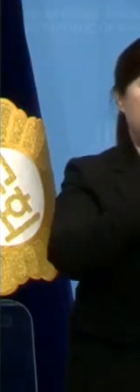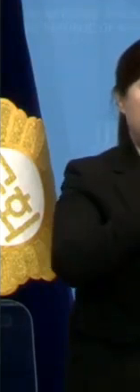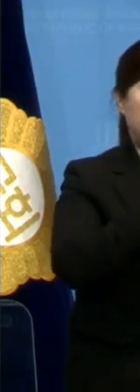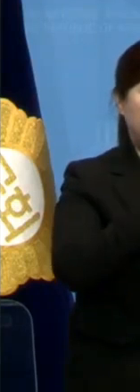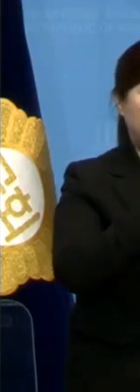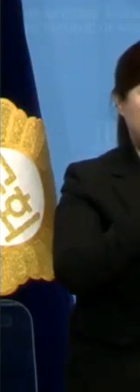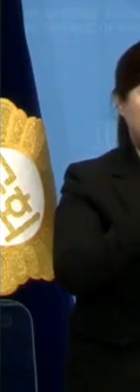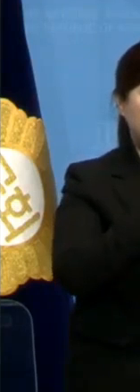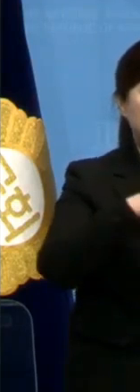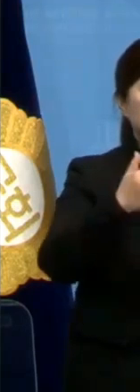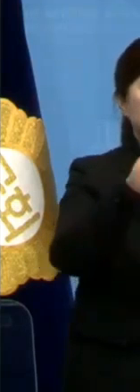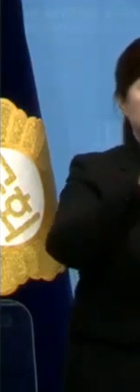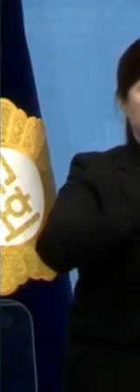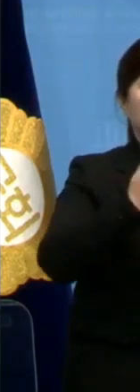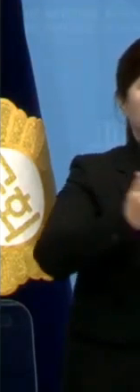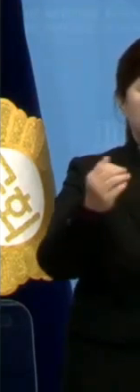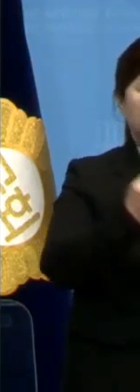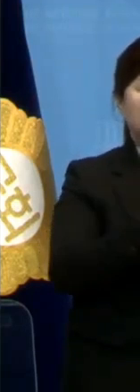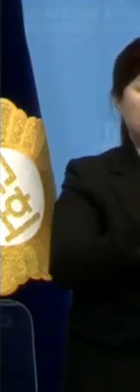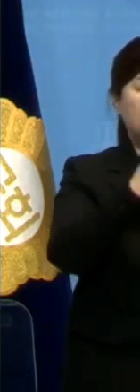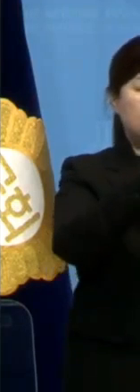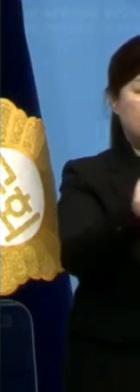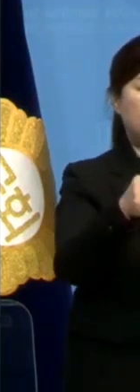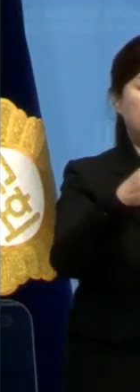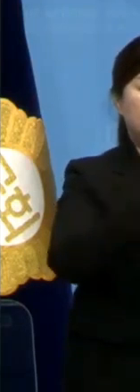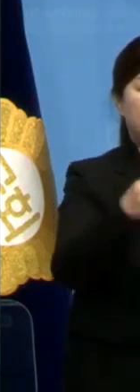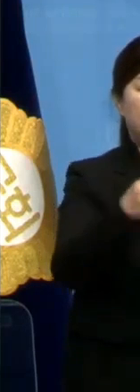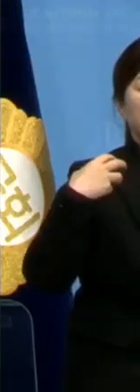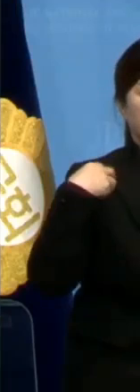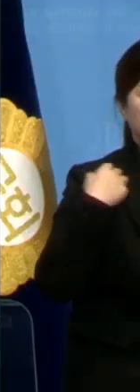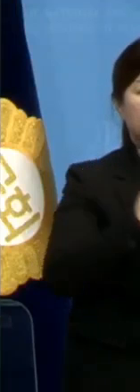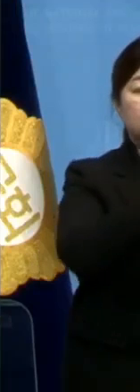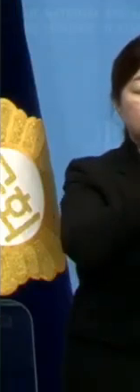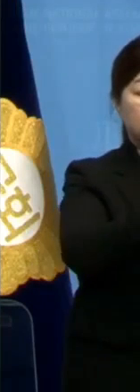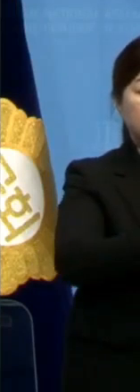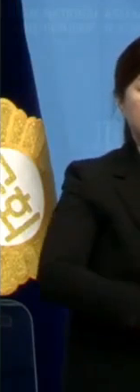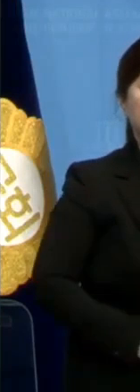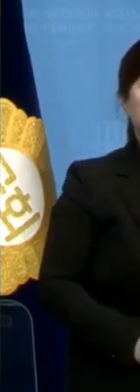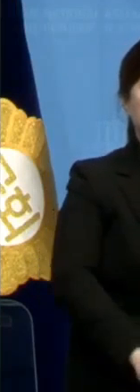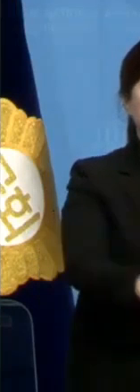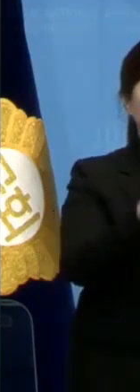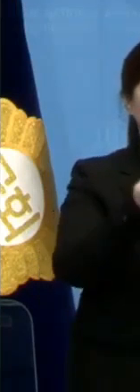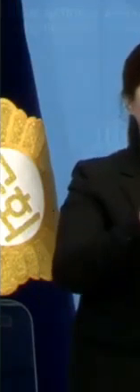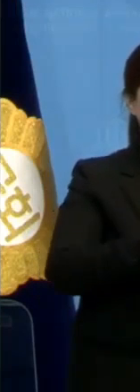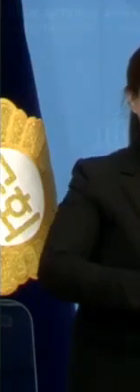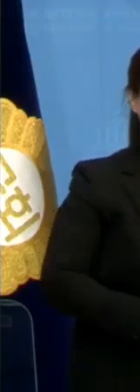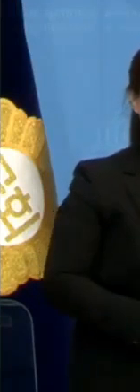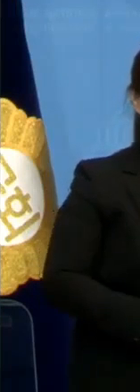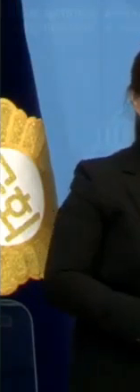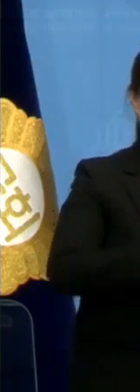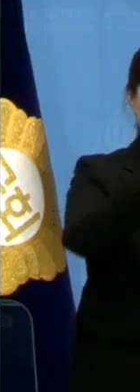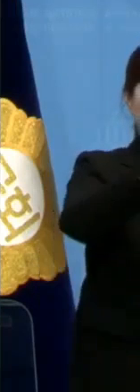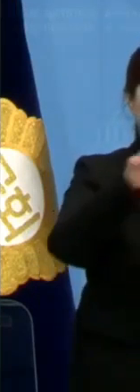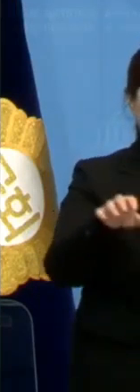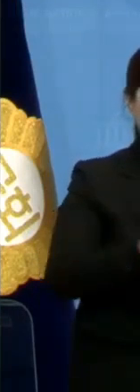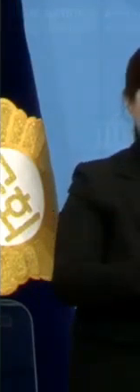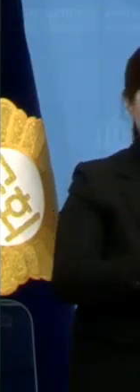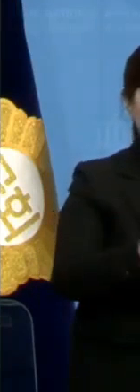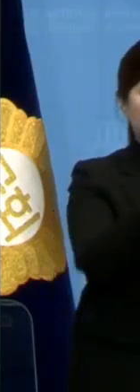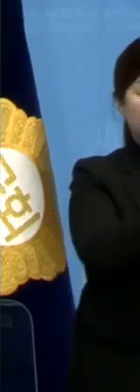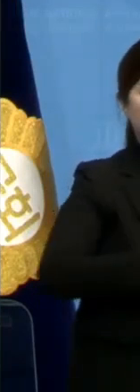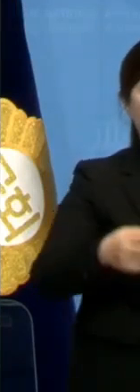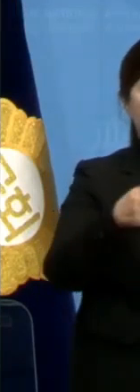요소를 제거하는 등 1차 공공의료관의 역할이 매우 중요합니다. 현재 28개 수준인 서울의